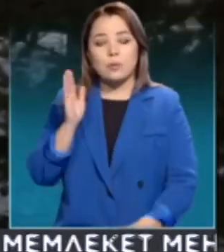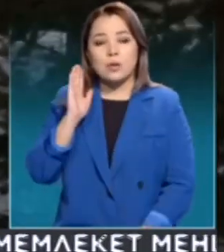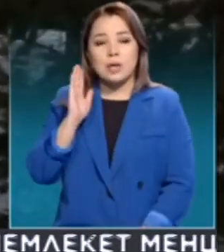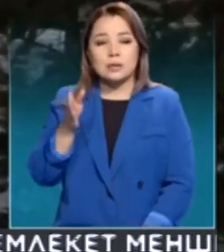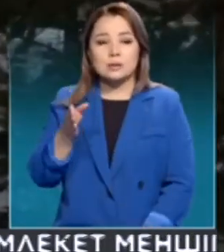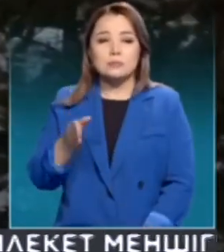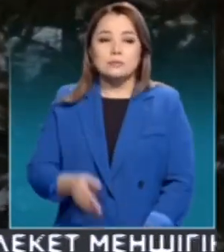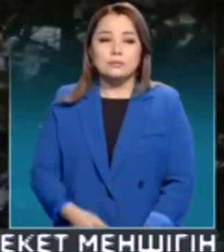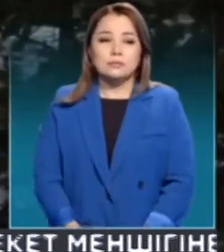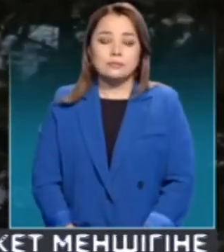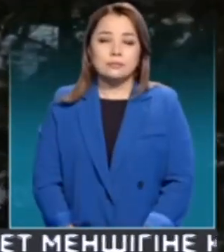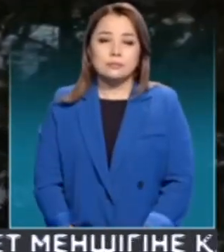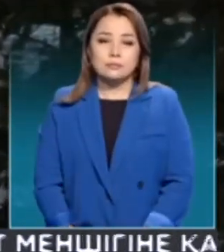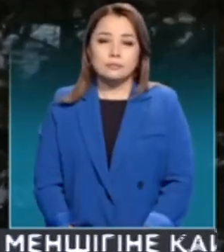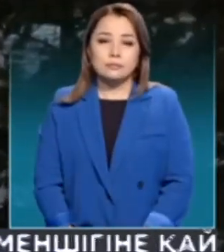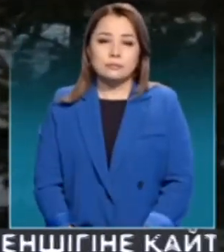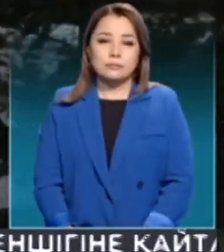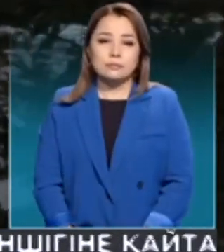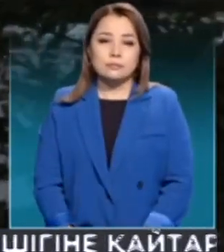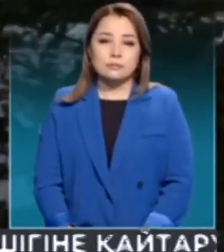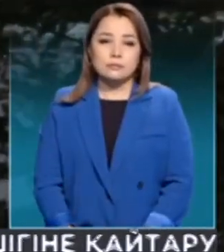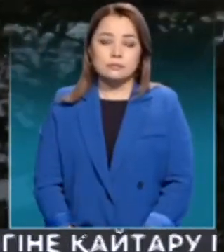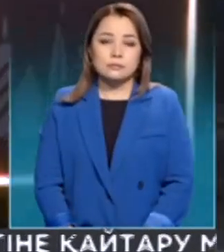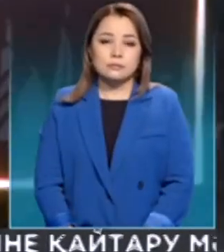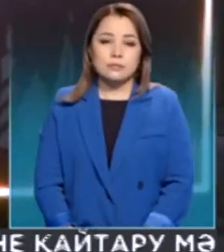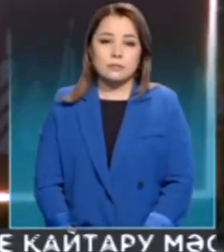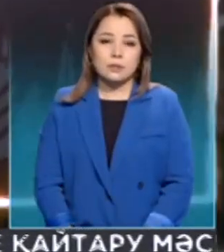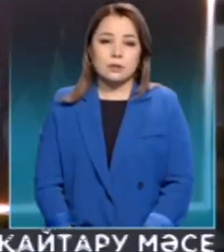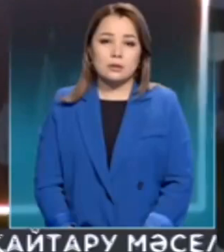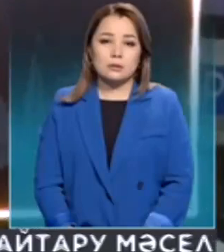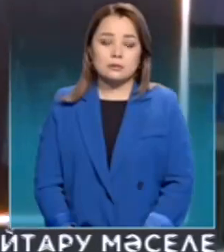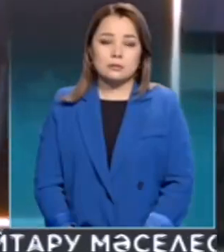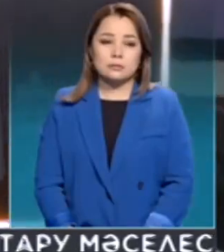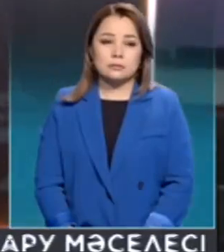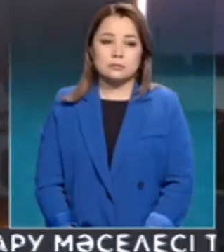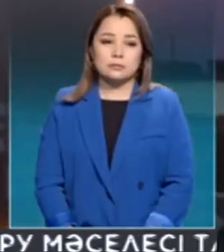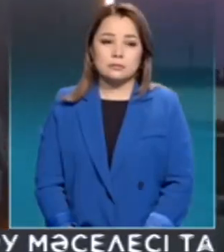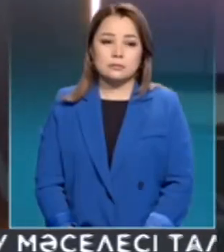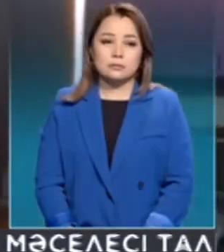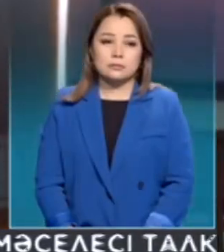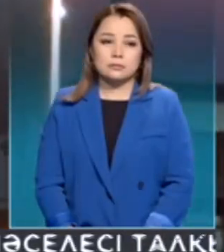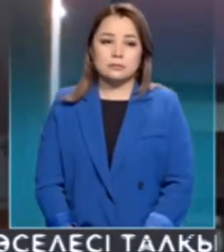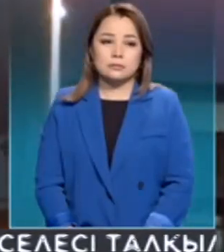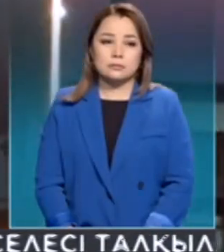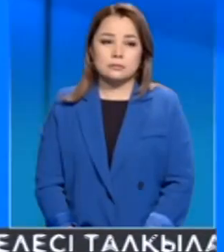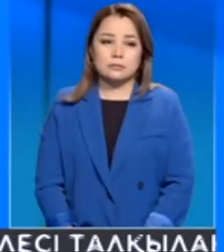Фариза Мұсақызы, Ержан Жаңбырбай, Бауыржан Сәлмеке, ұлттық арна, Алматы.